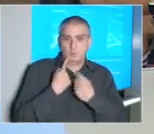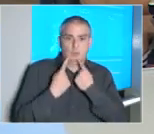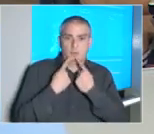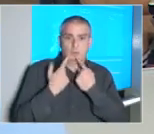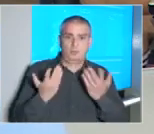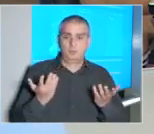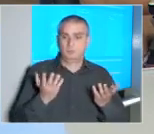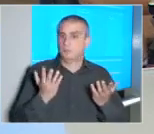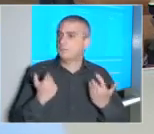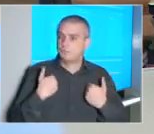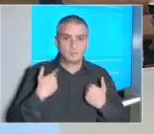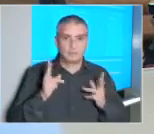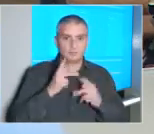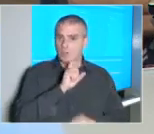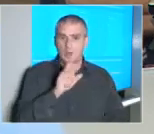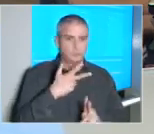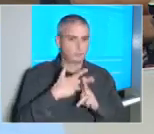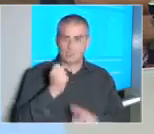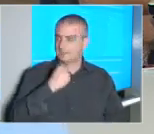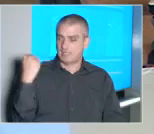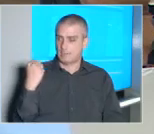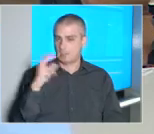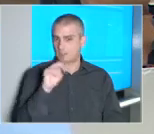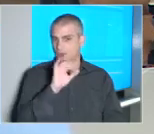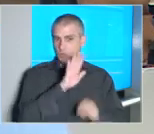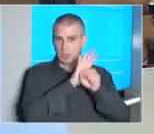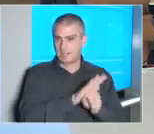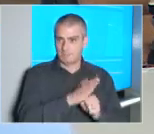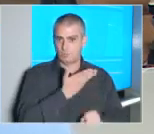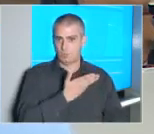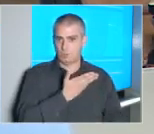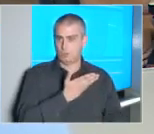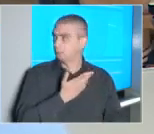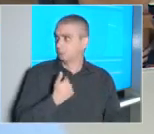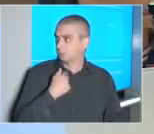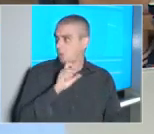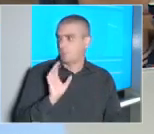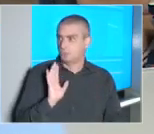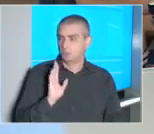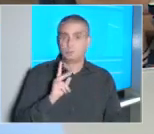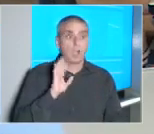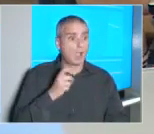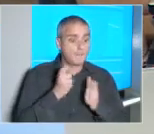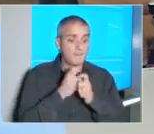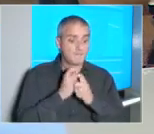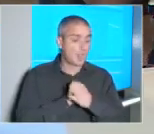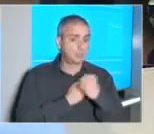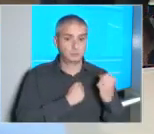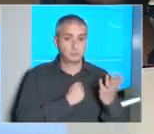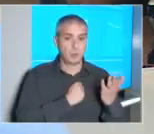הדיון, אפשר לנהל, אני חושב... אפשר להאשים רק את הימין בעניין של הקיפוח. קודם כל, ממש לא מאשים רק את הימין. גם מפלגות